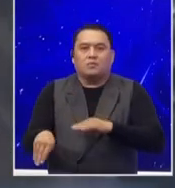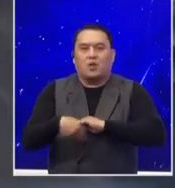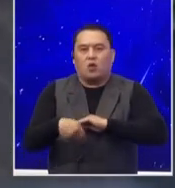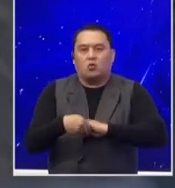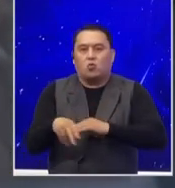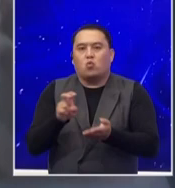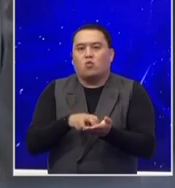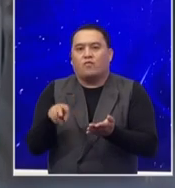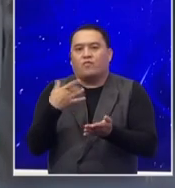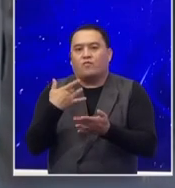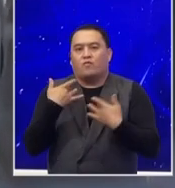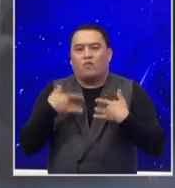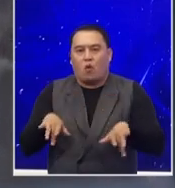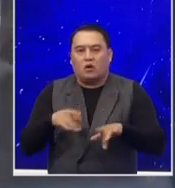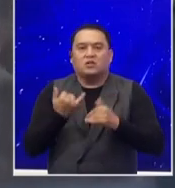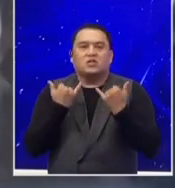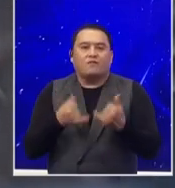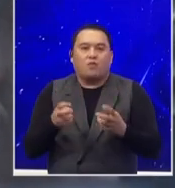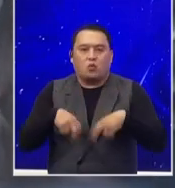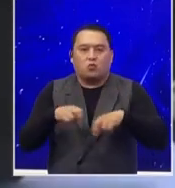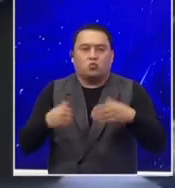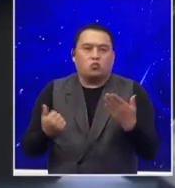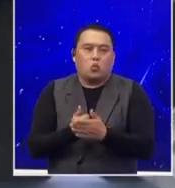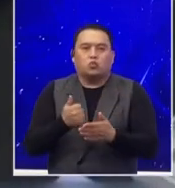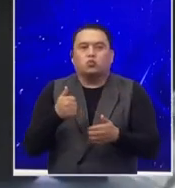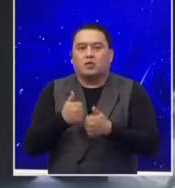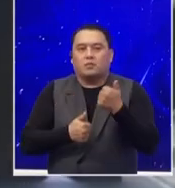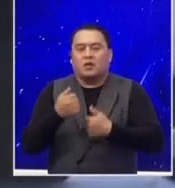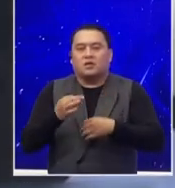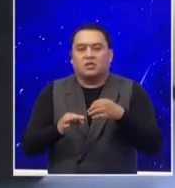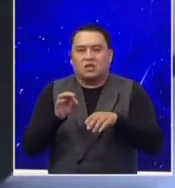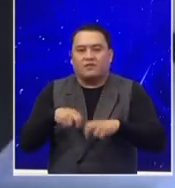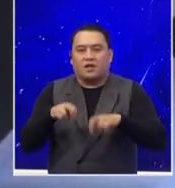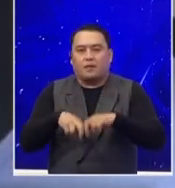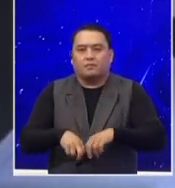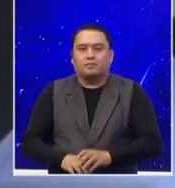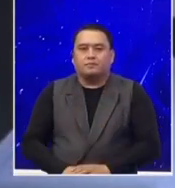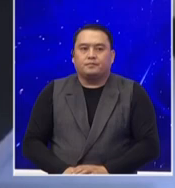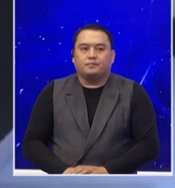получение взятки и уволен. Сейчас ведется досудебное расследование.